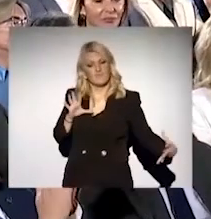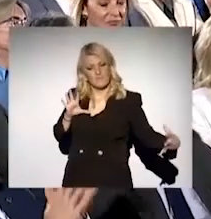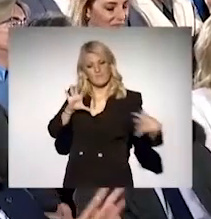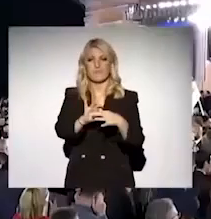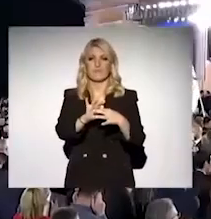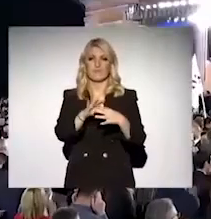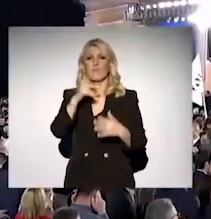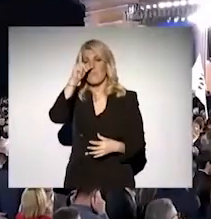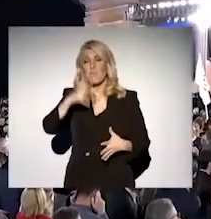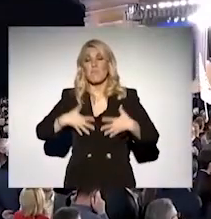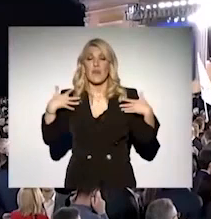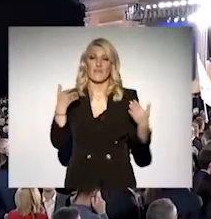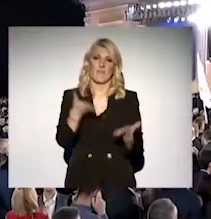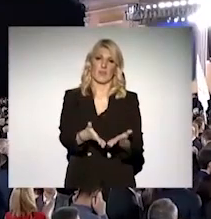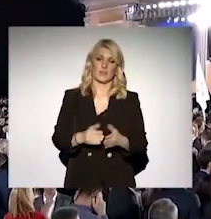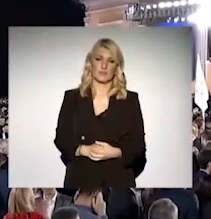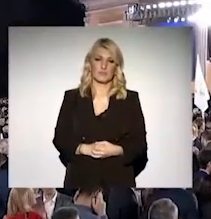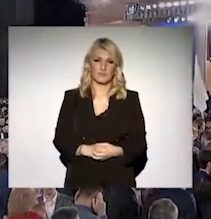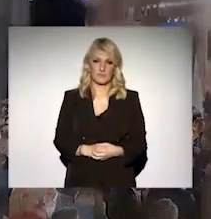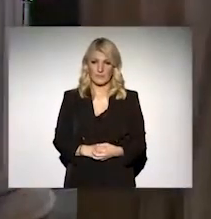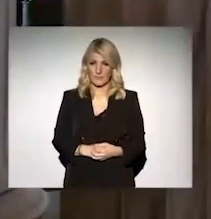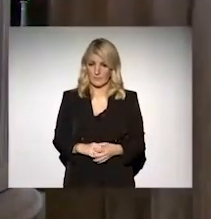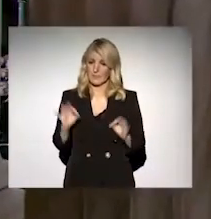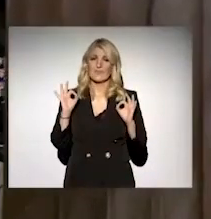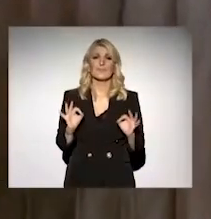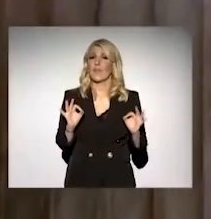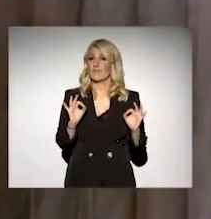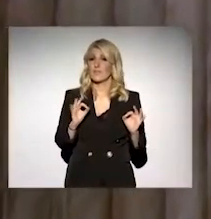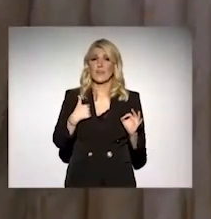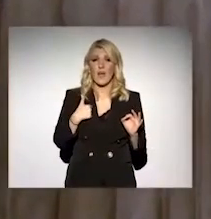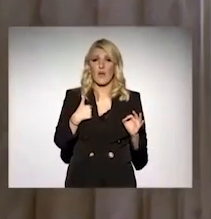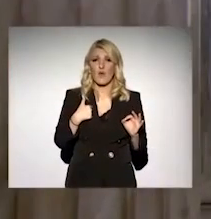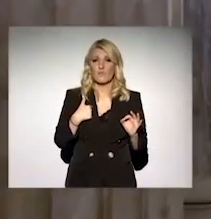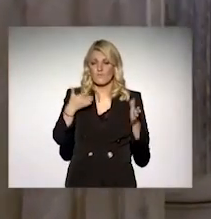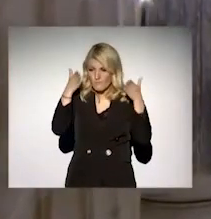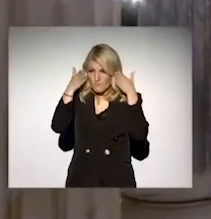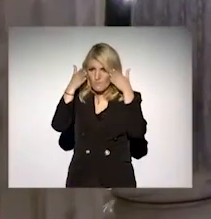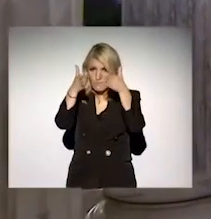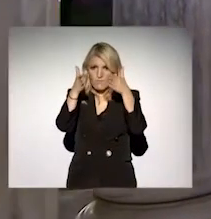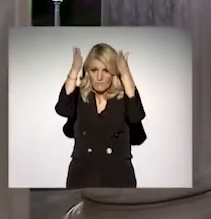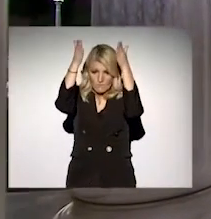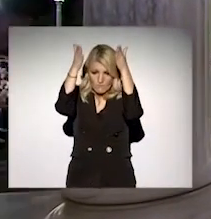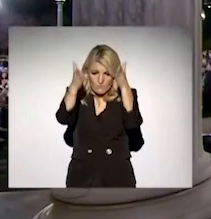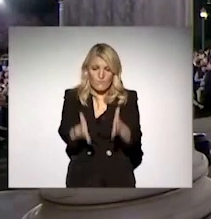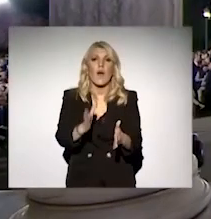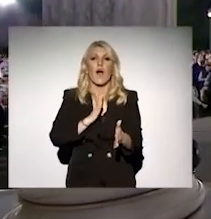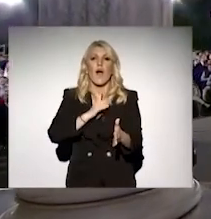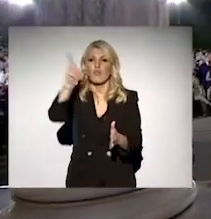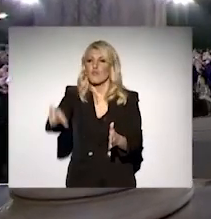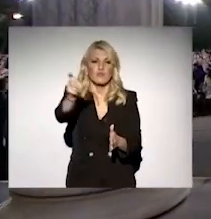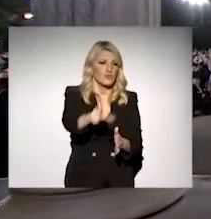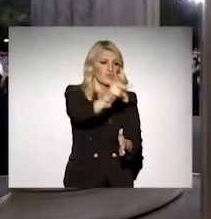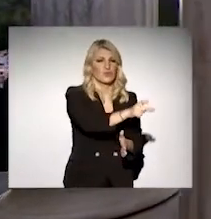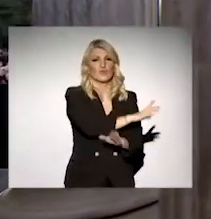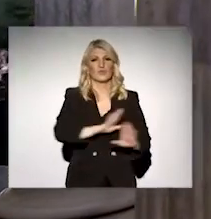την προεδρία, την ηγεσία του ΣΥΡΙΖΑ. Συμφωνώ και γι' αυτό βάζω στην εξίσωση και όλα